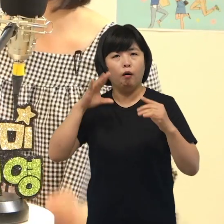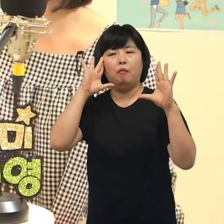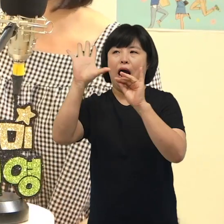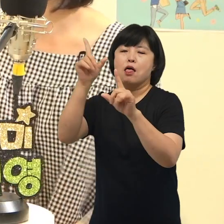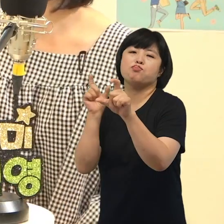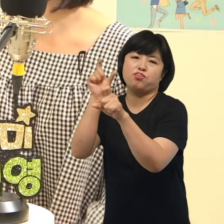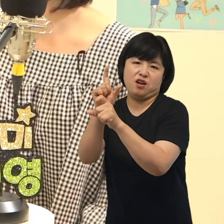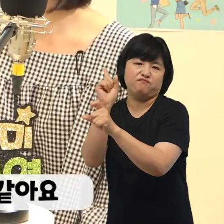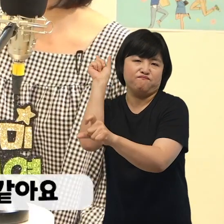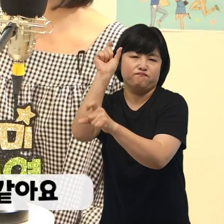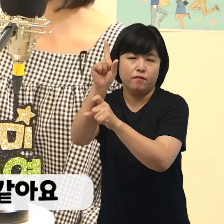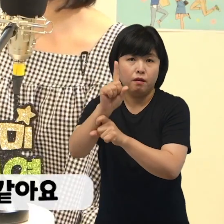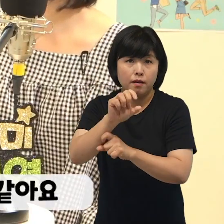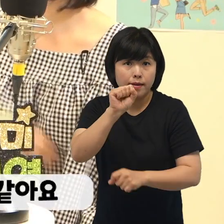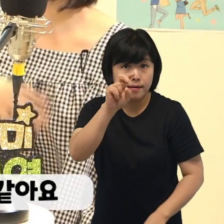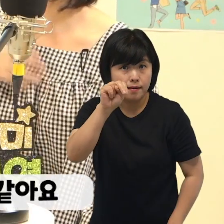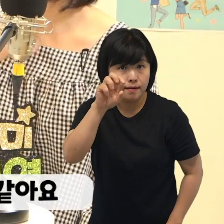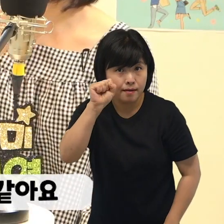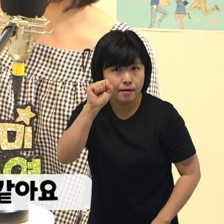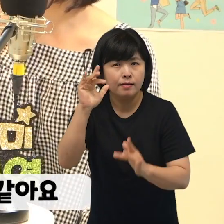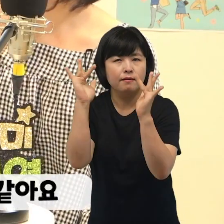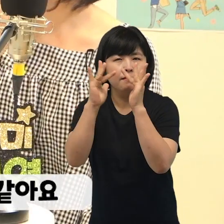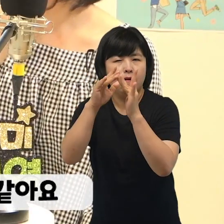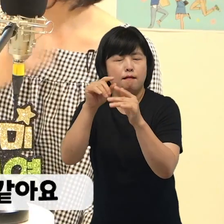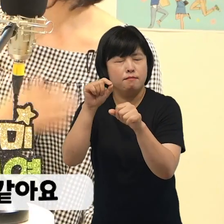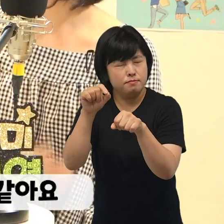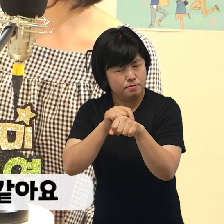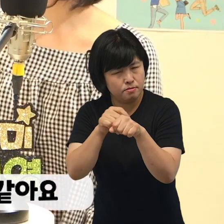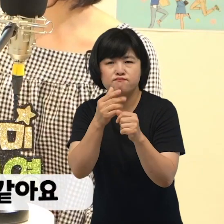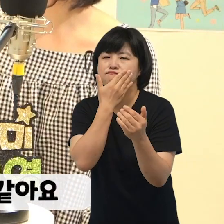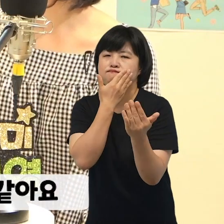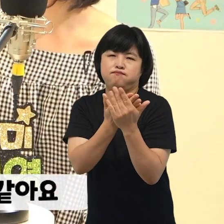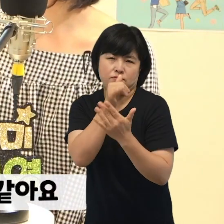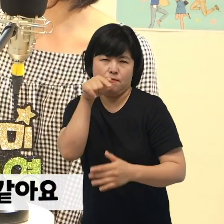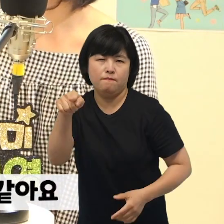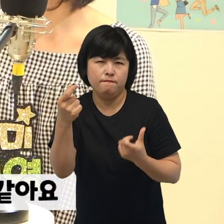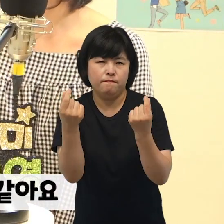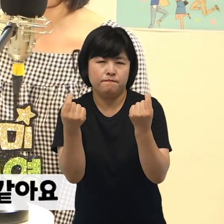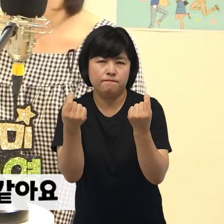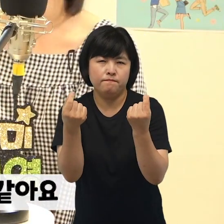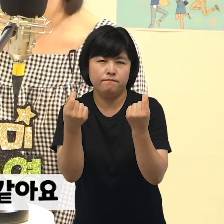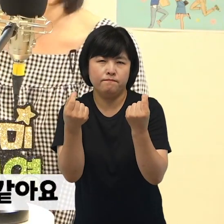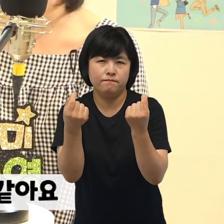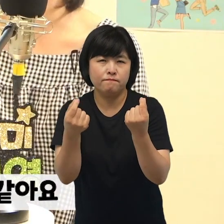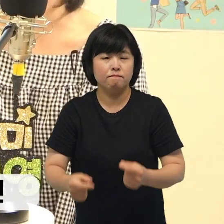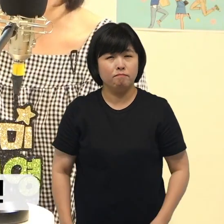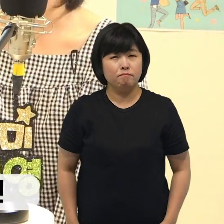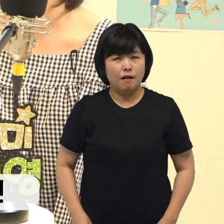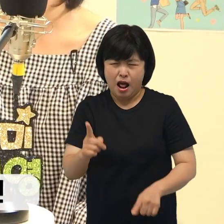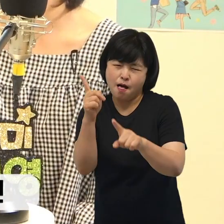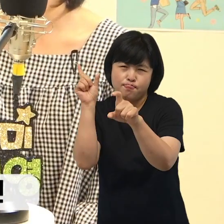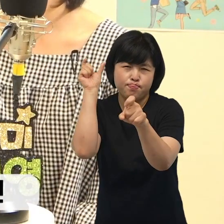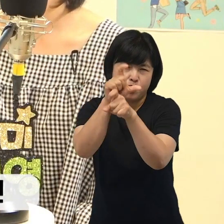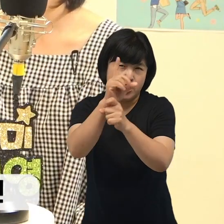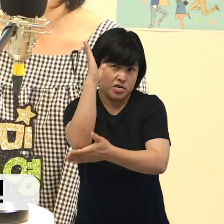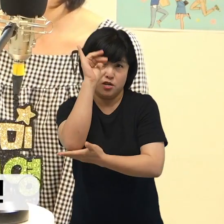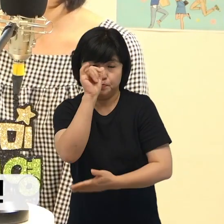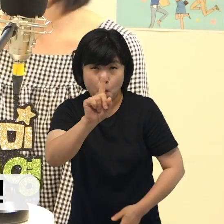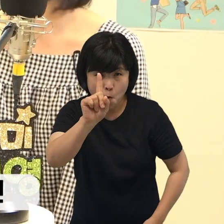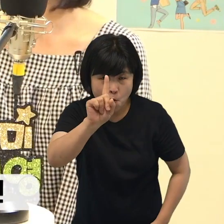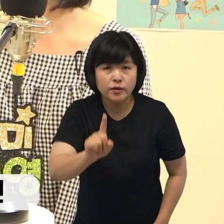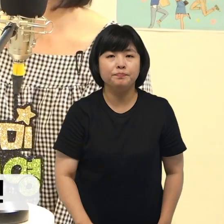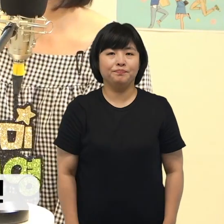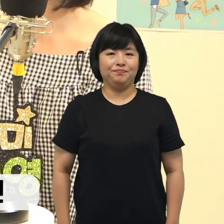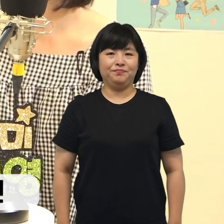저는 또 덧붙여서 MZ세대 하면은 SNS가 또 굉장히 중요한 특성인 것 같아요. 그렇죠. 근데